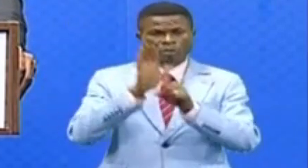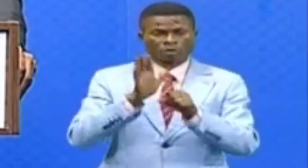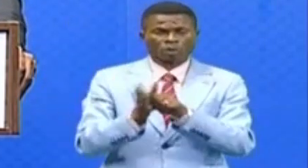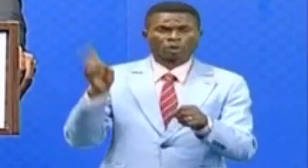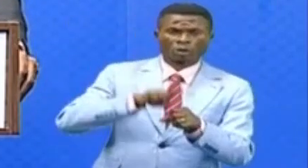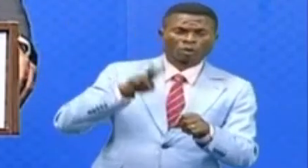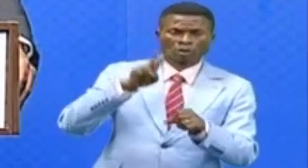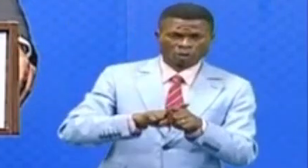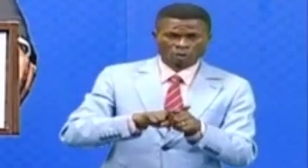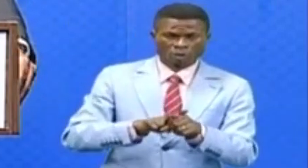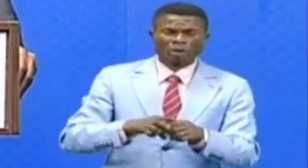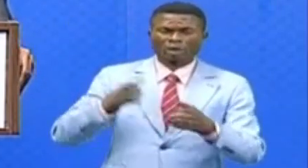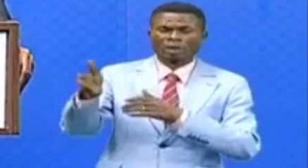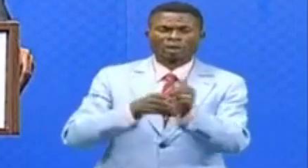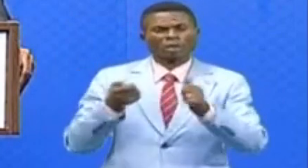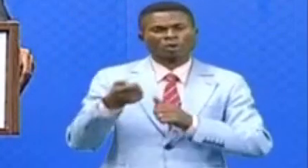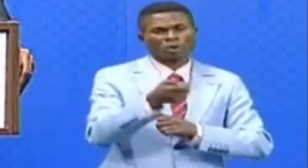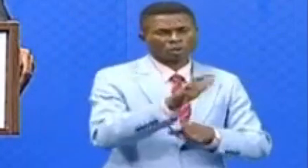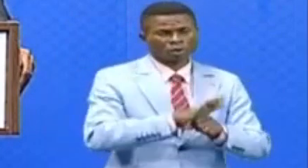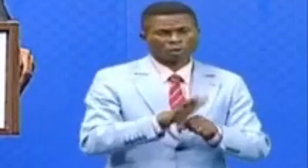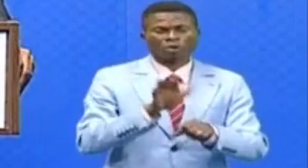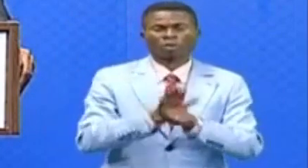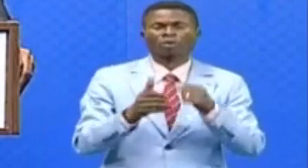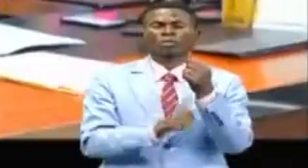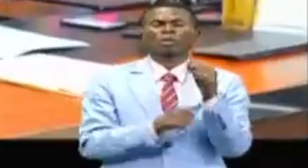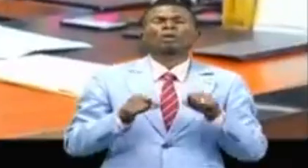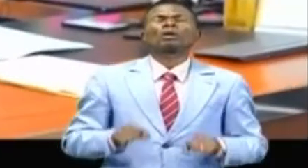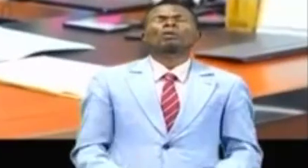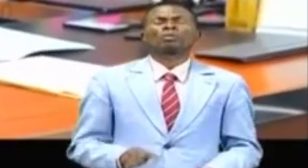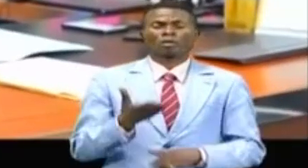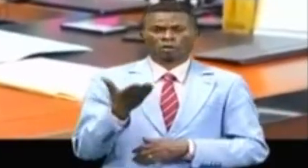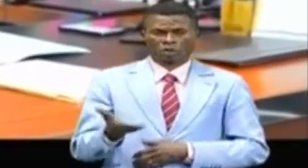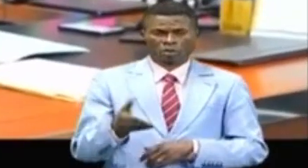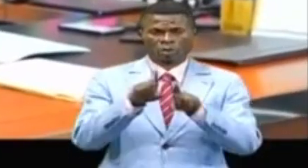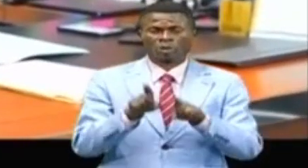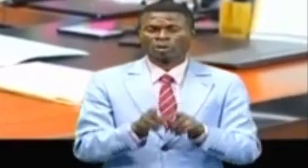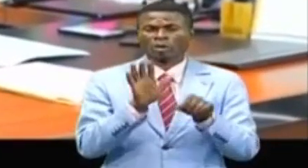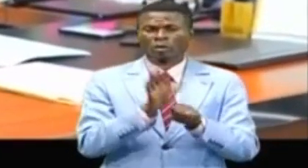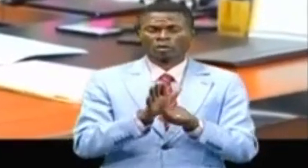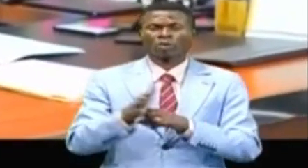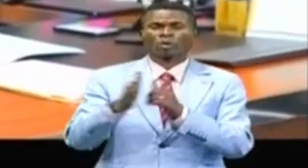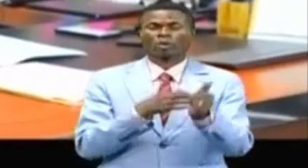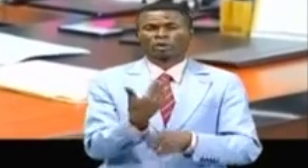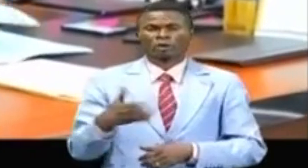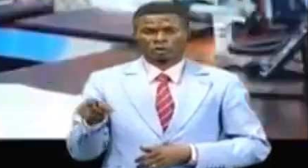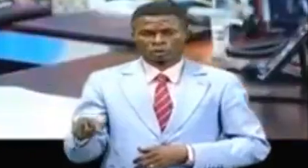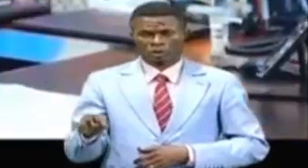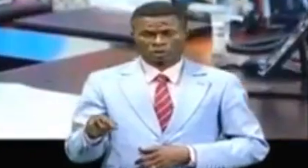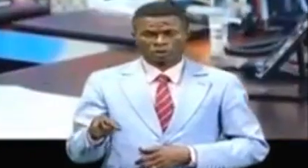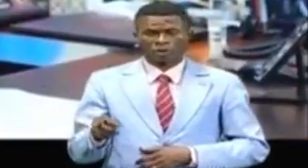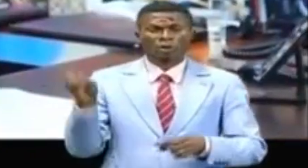violences cycliques et des massacres qui ont causé de nombreuses pertes en vies humaines et d'importants dégâts matériels.